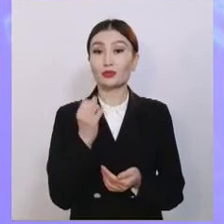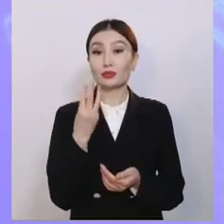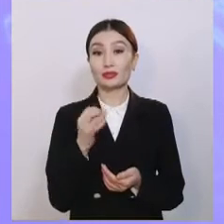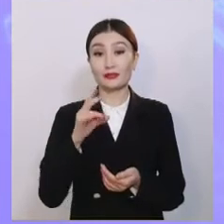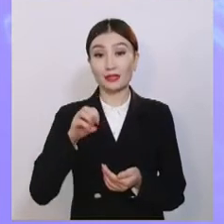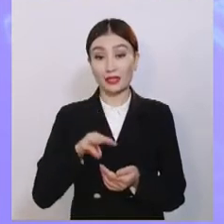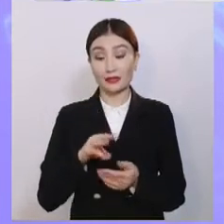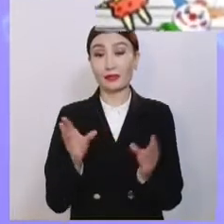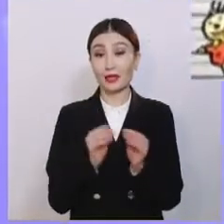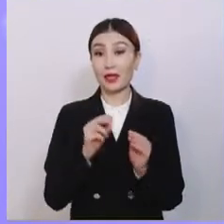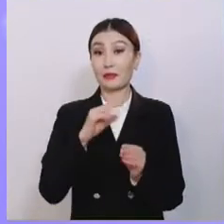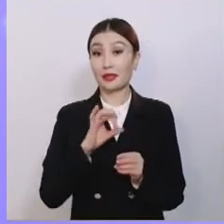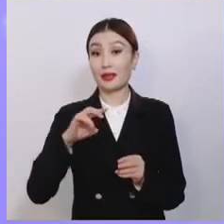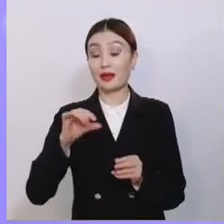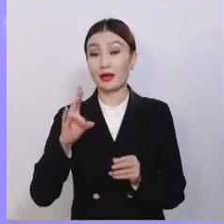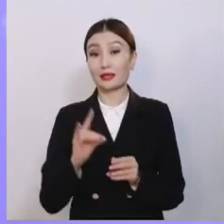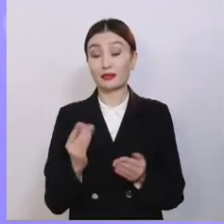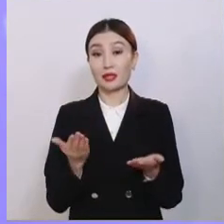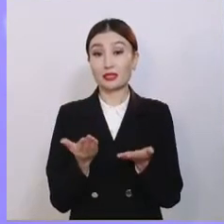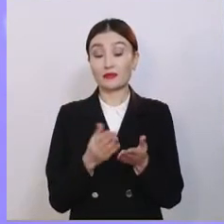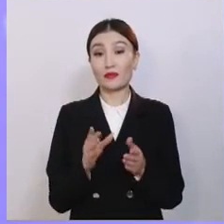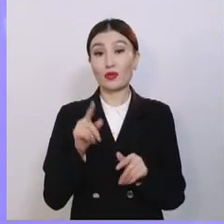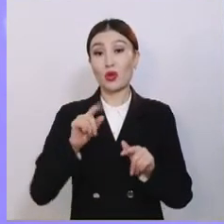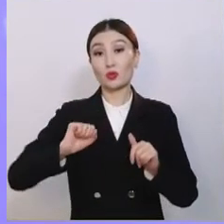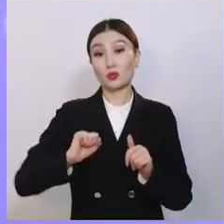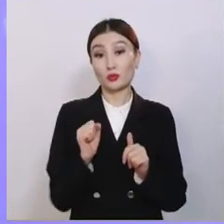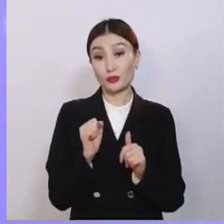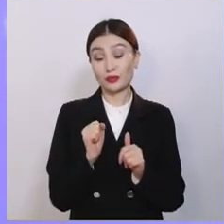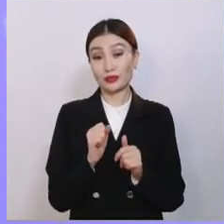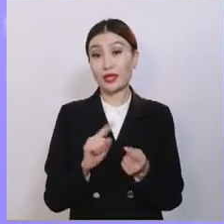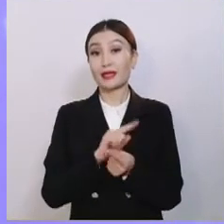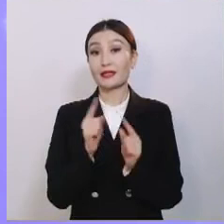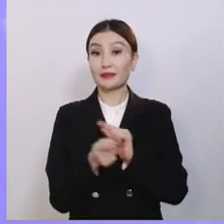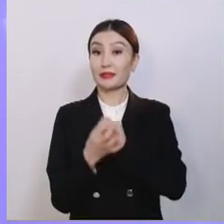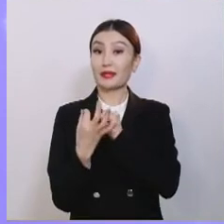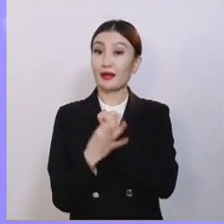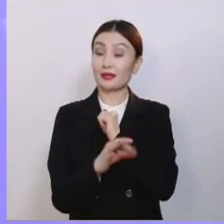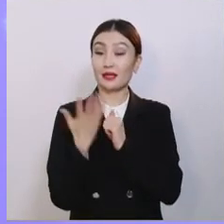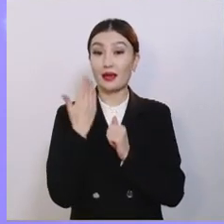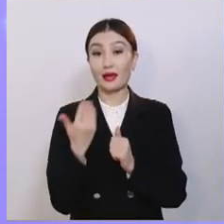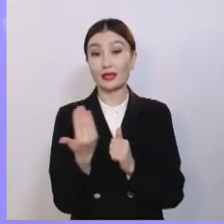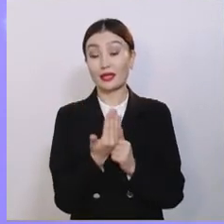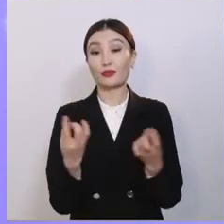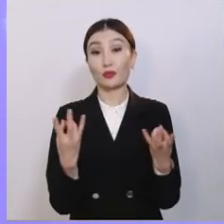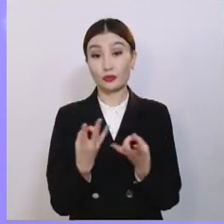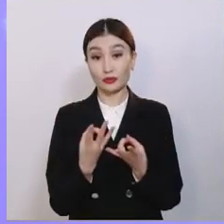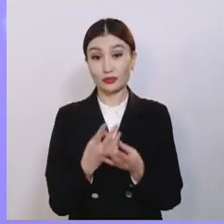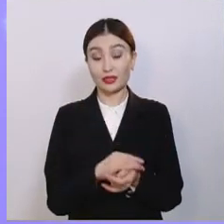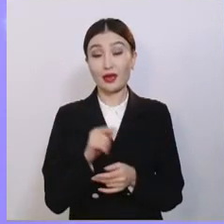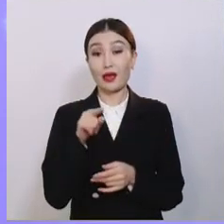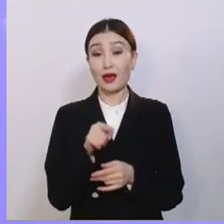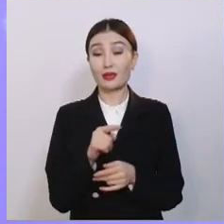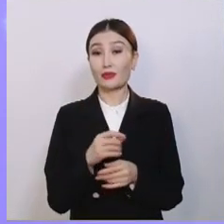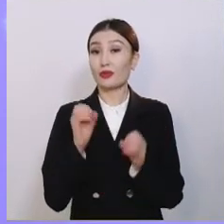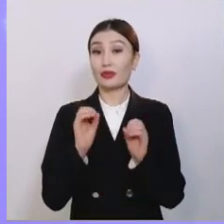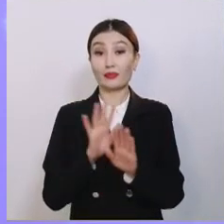Существительное с прилагательным и живет на редкость дружно. Изменит окончание, когда ему так нужно. Оно его